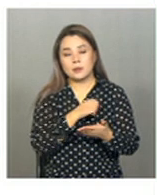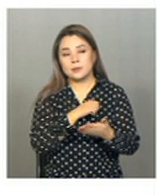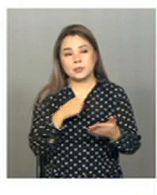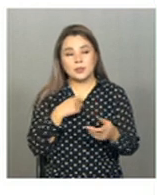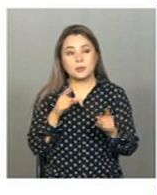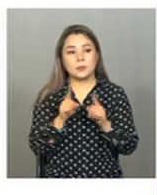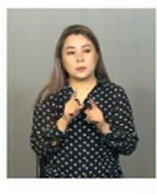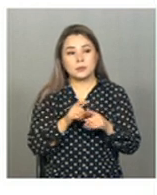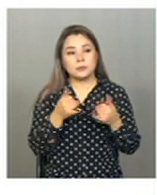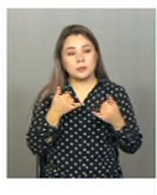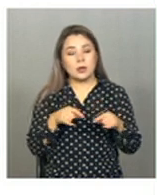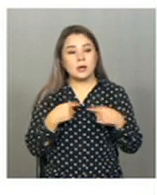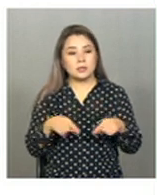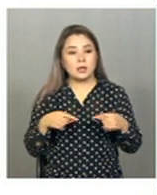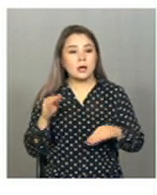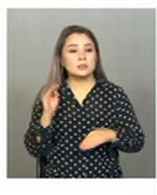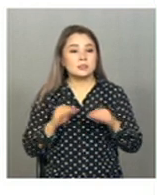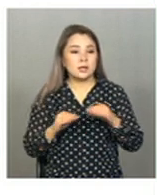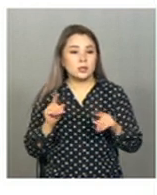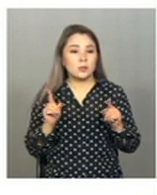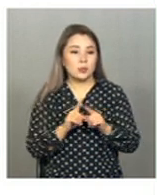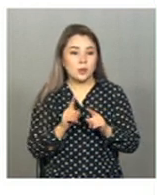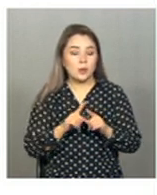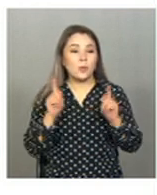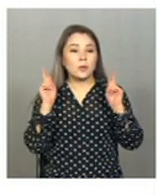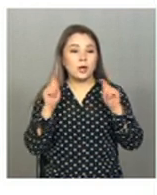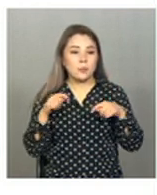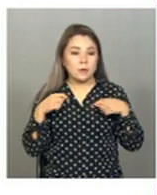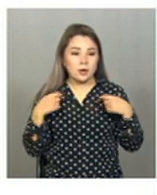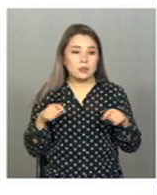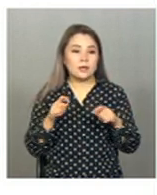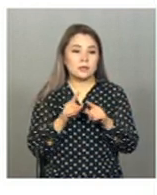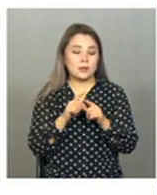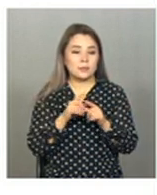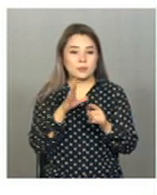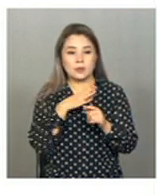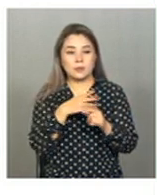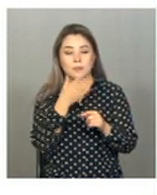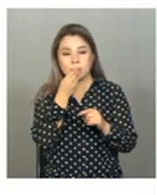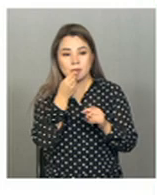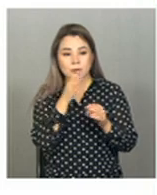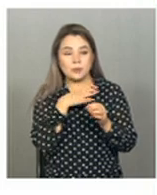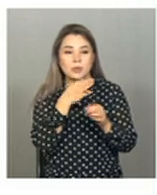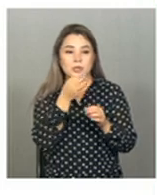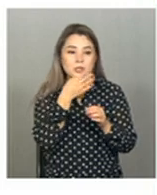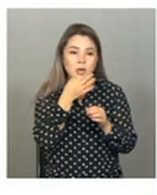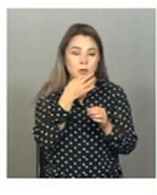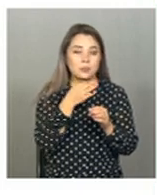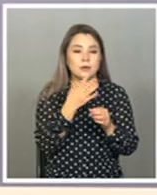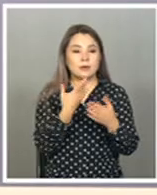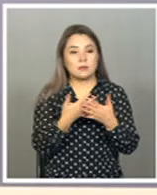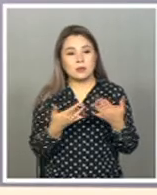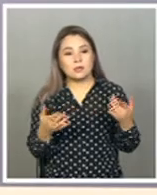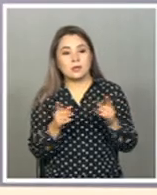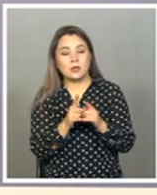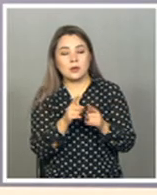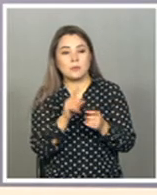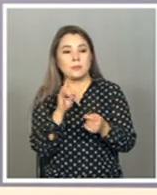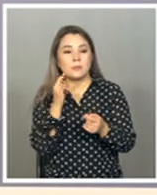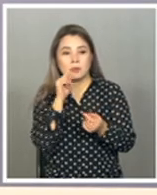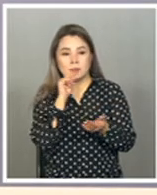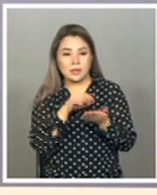сәтте әр түрлі заттарды, орамал, жұмыртқа, балапан, тағы басқа заттарды шығарып,